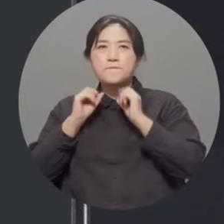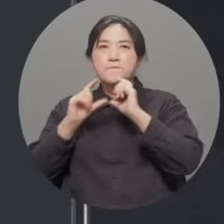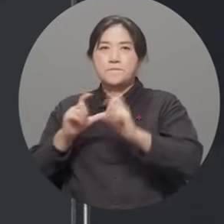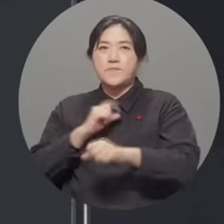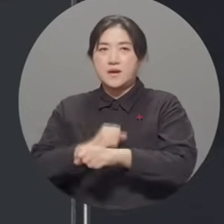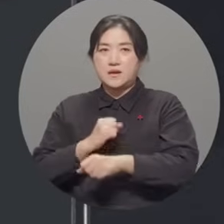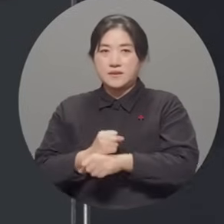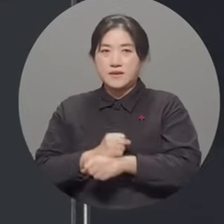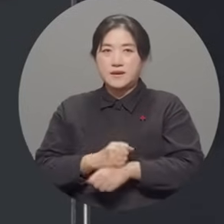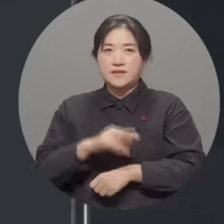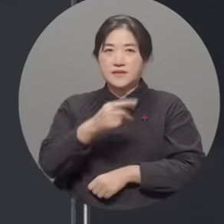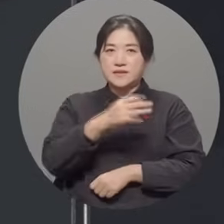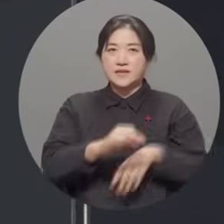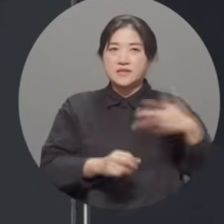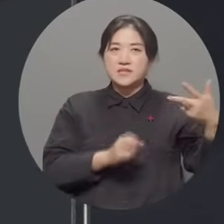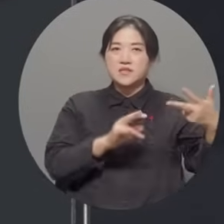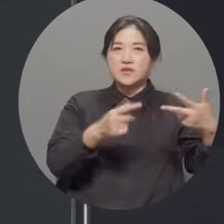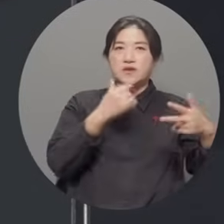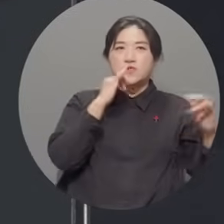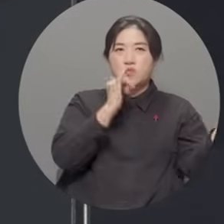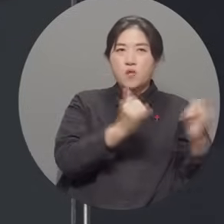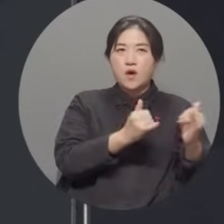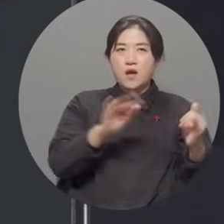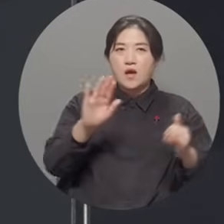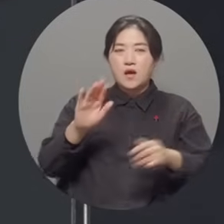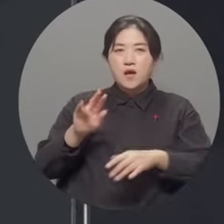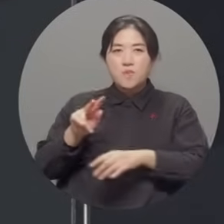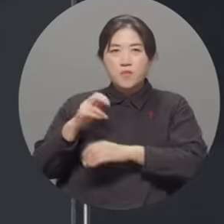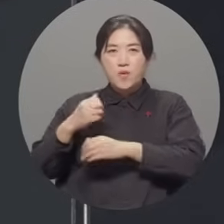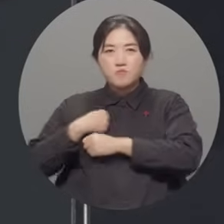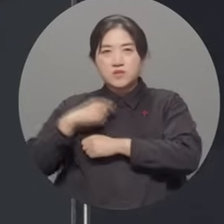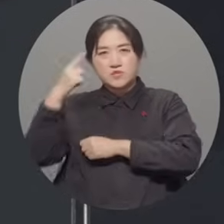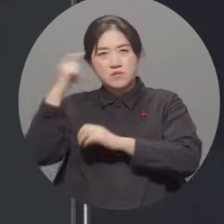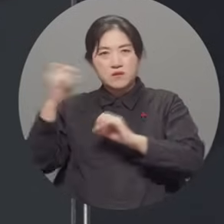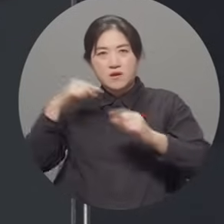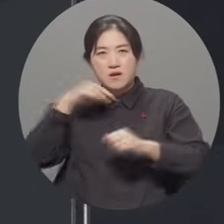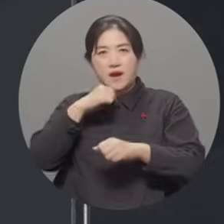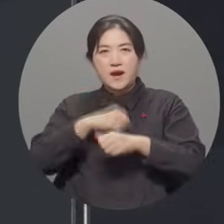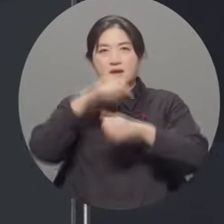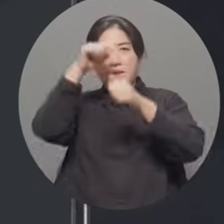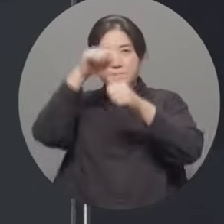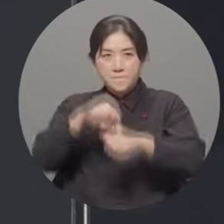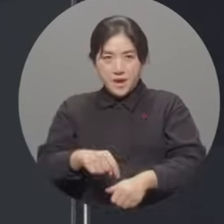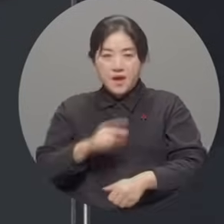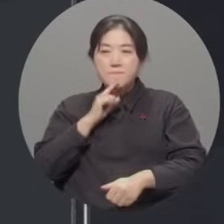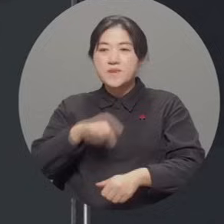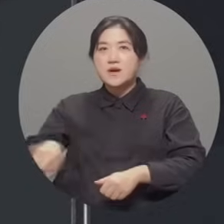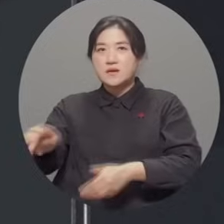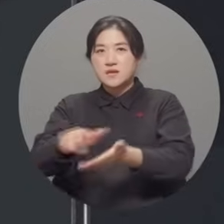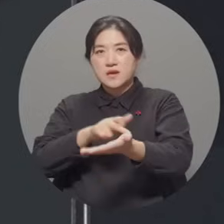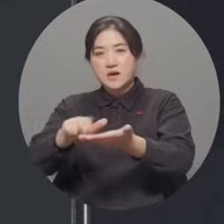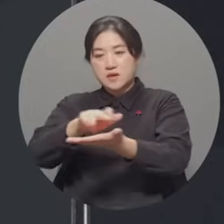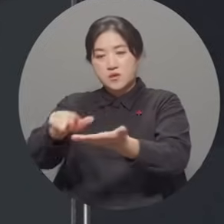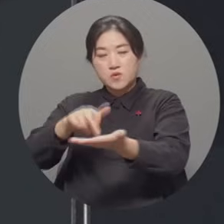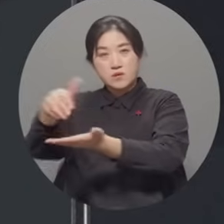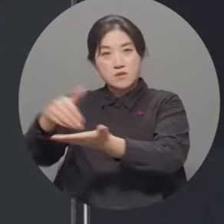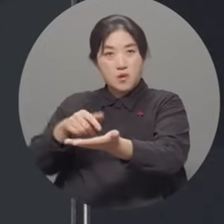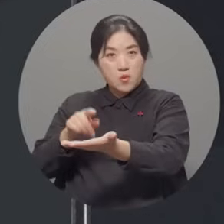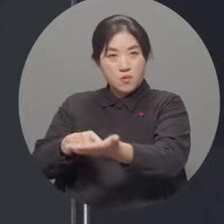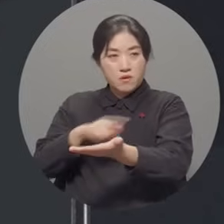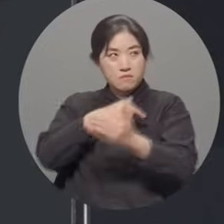7 여단장과 통화하면서 포병부대 정신교육 철저히 시키라고 했다는 포병 대대장들의 카카오톡 대화